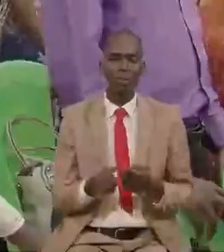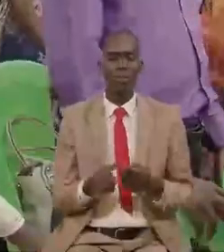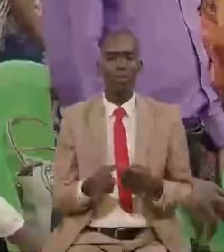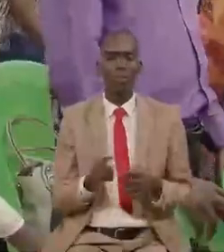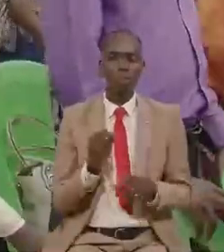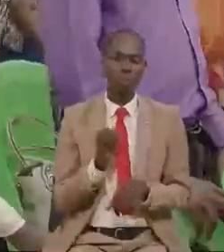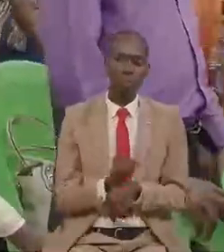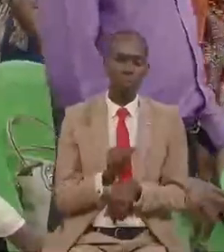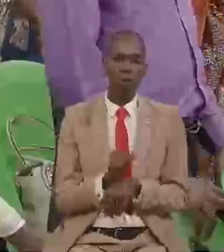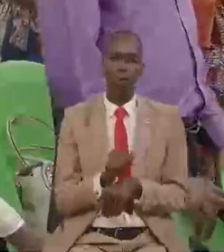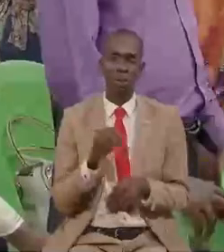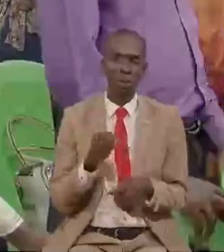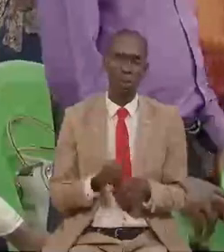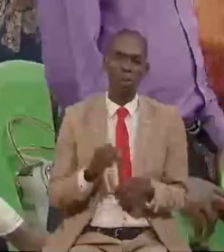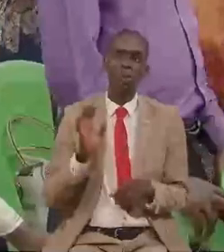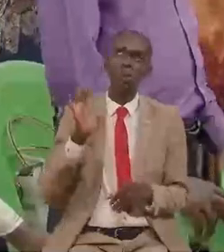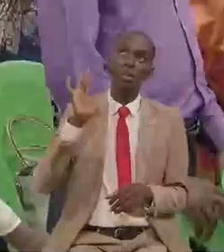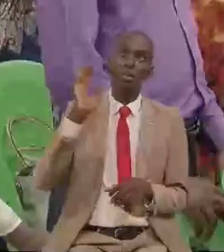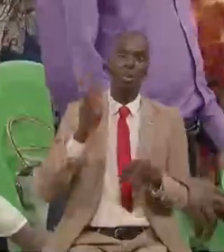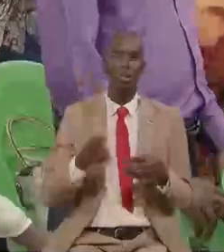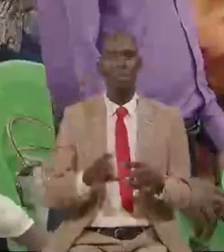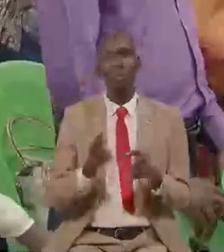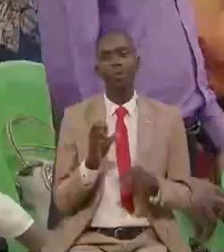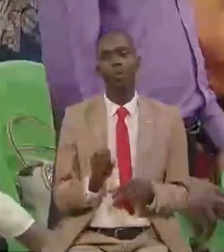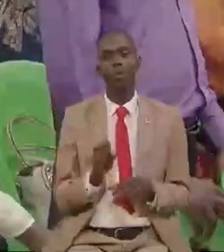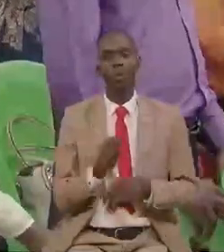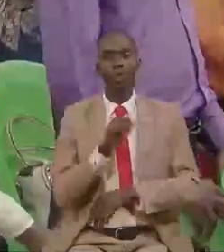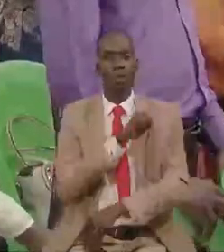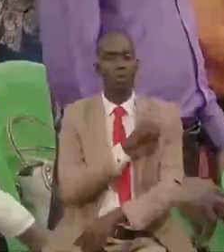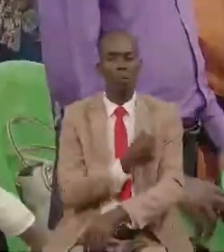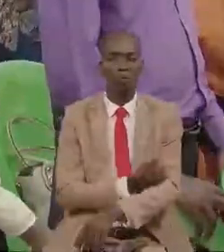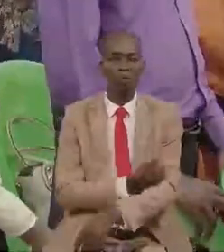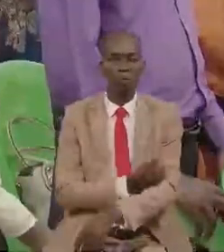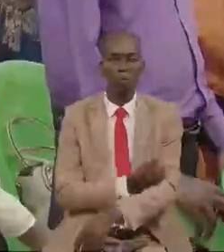Marcher dans ses traces. L'autorisation.